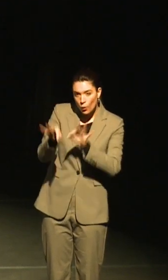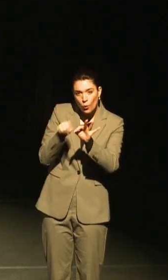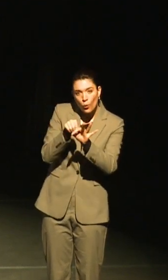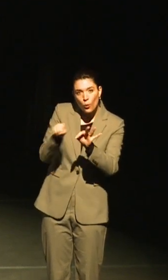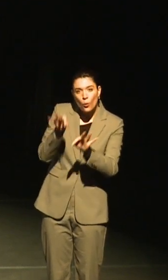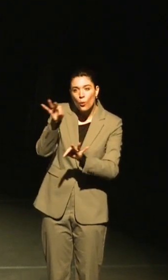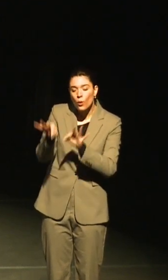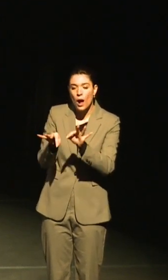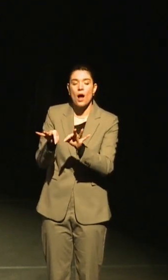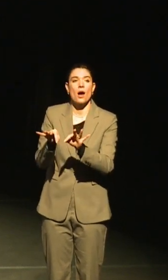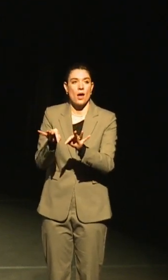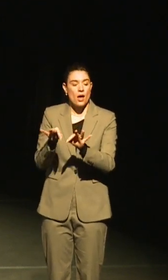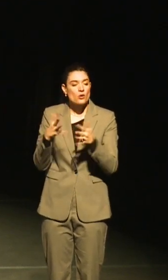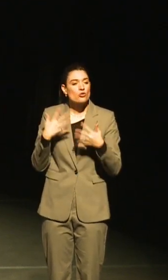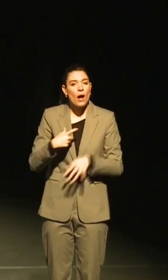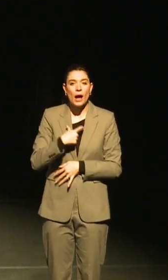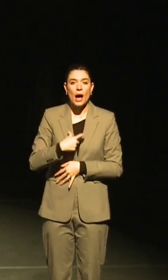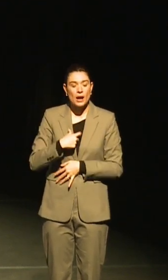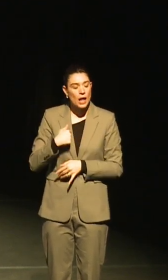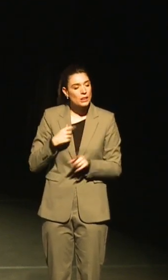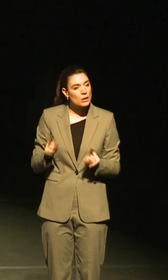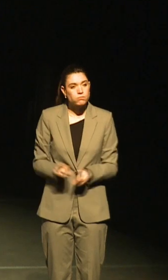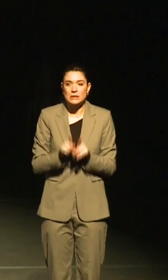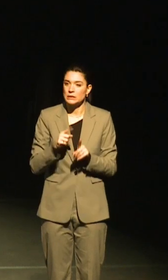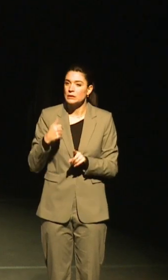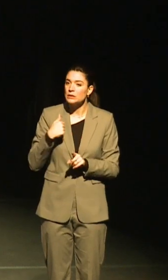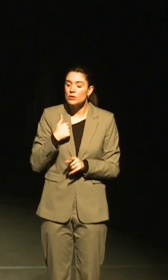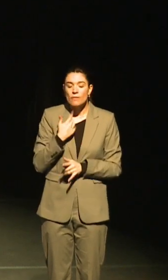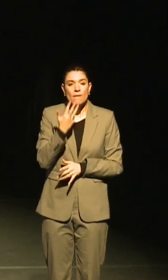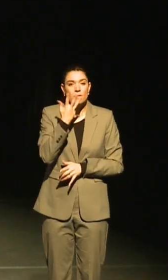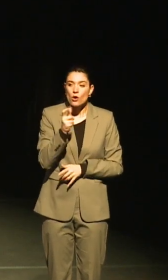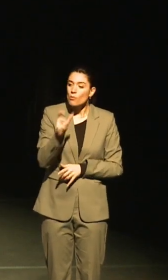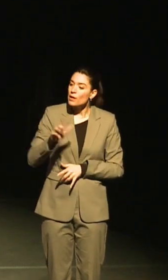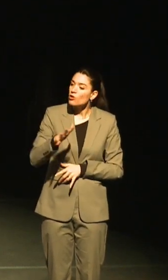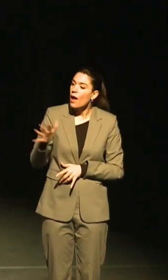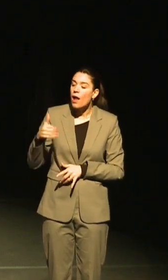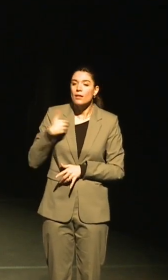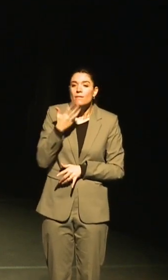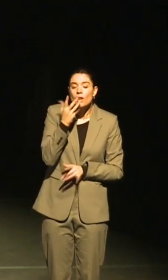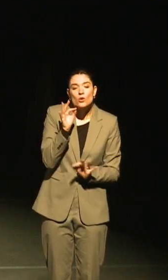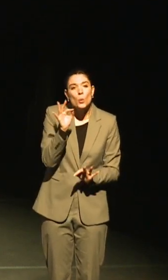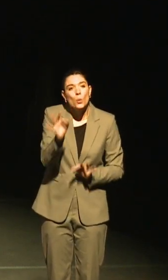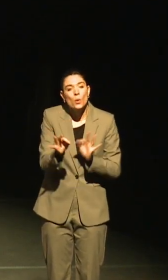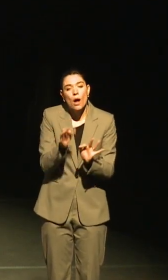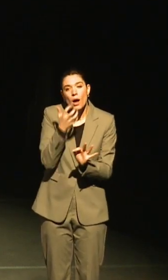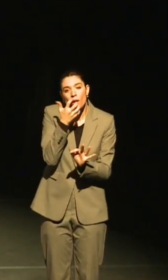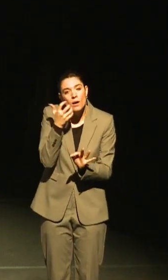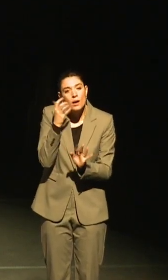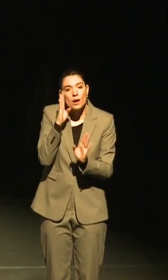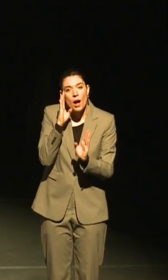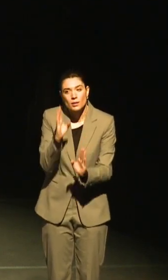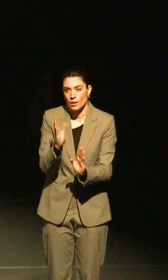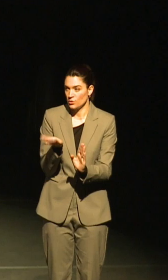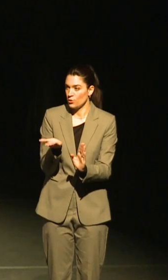immediatamente mia perché faceva già parte di me quindi ho pensato che fosse qualcosa in cui